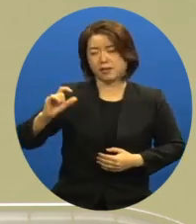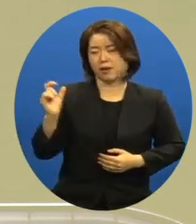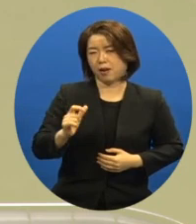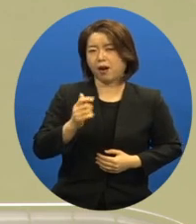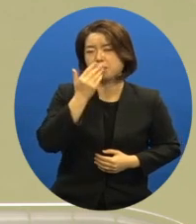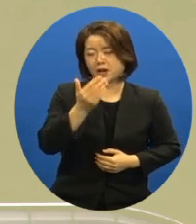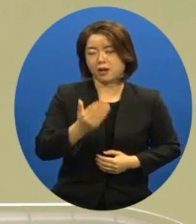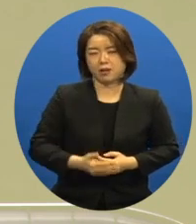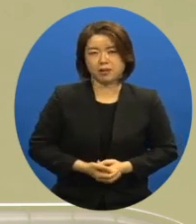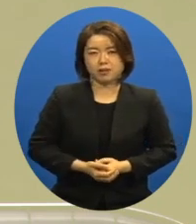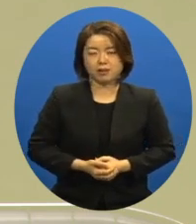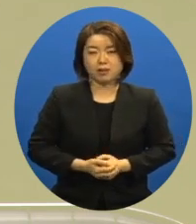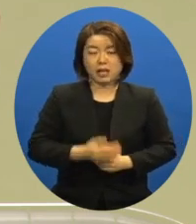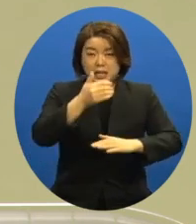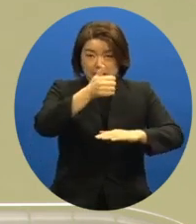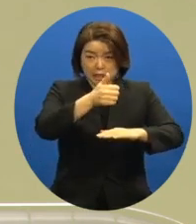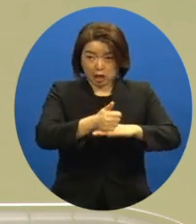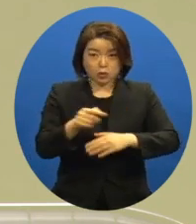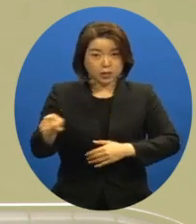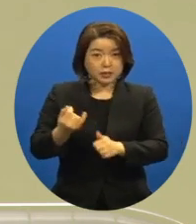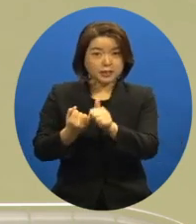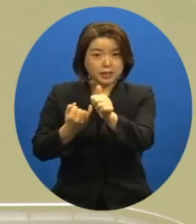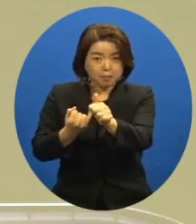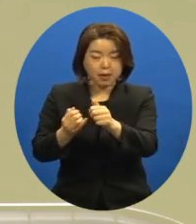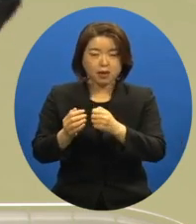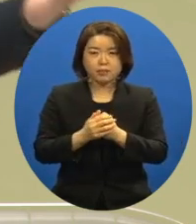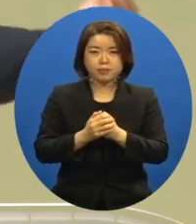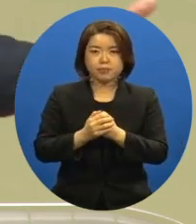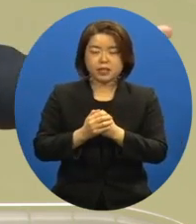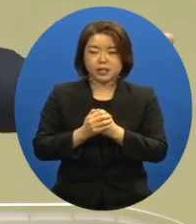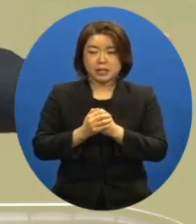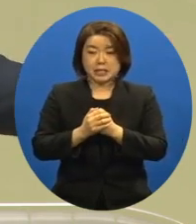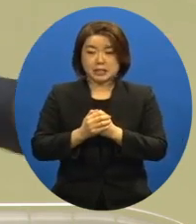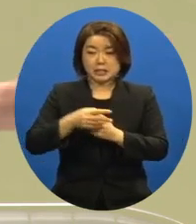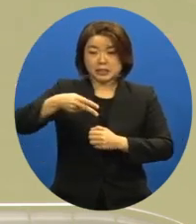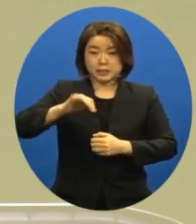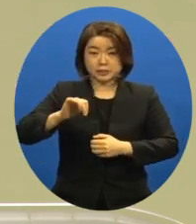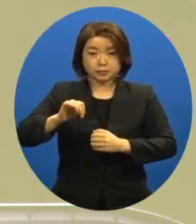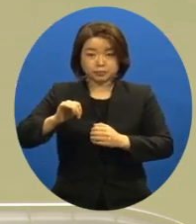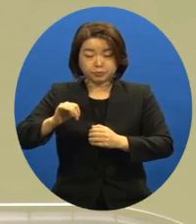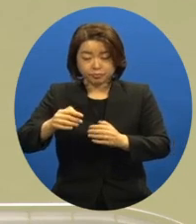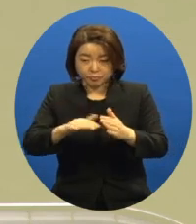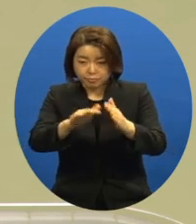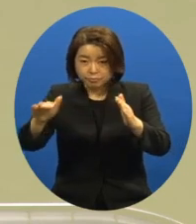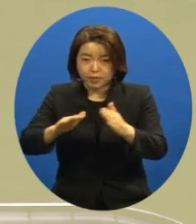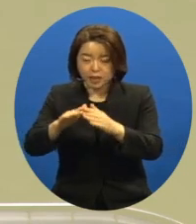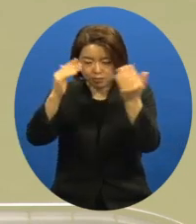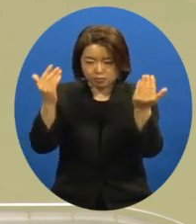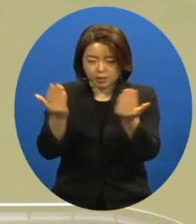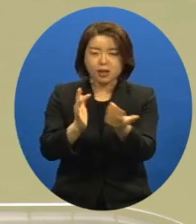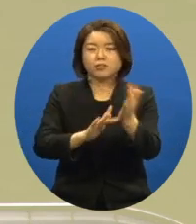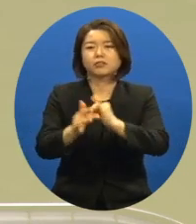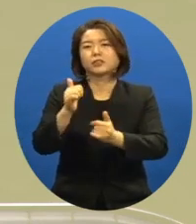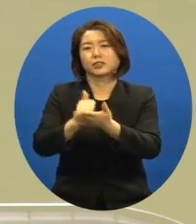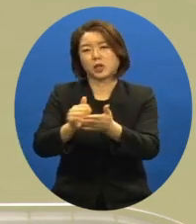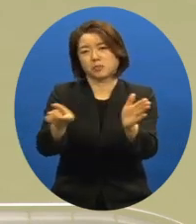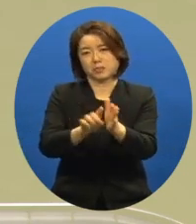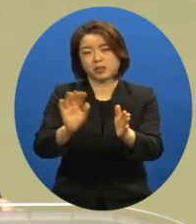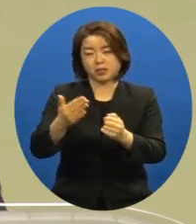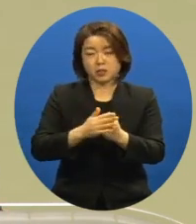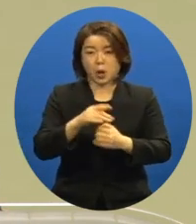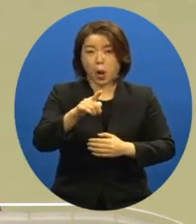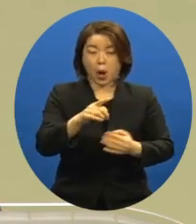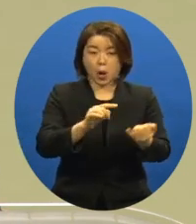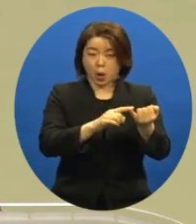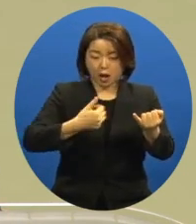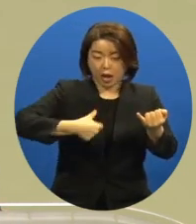강해지더라고. 결국은 그 남편, 냉소적인 시대 식구들 다 예수 믿었습니다. 그 아들이 목사가